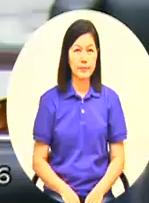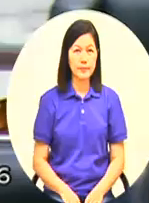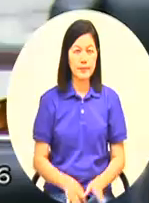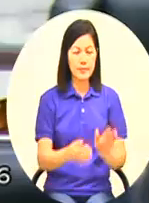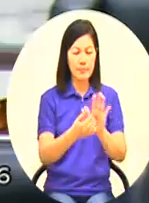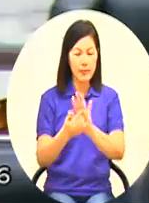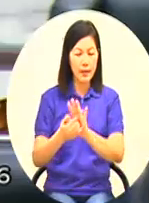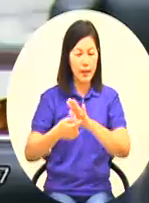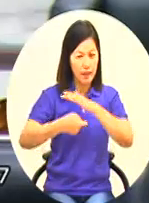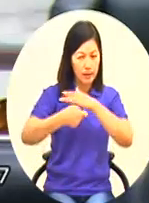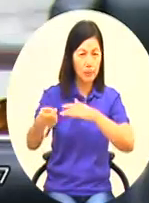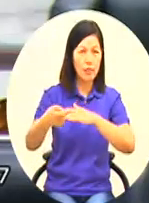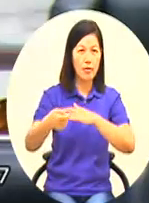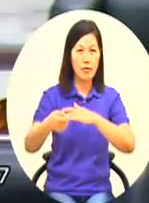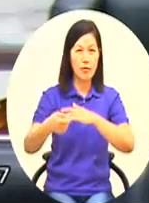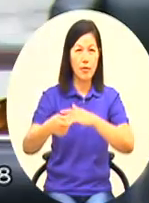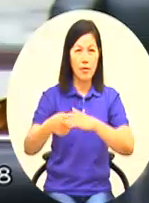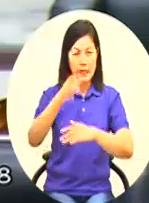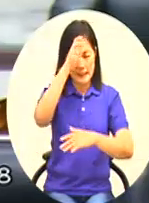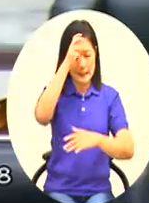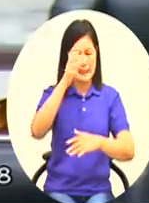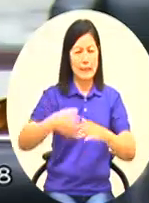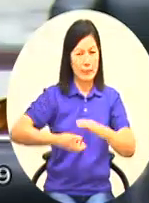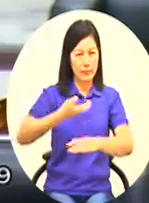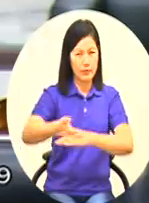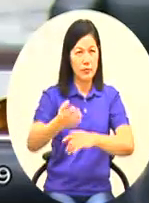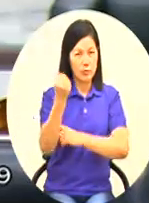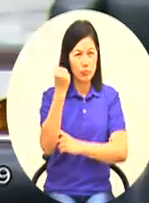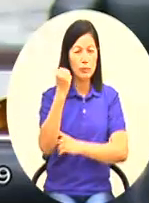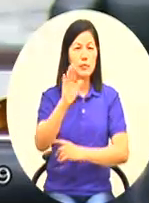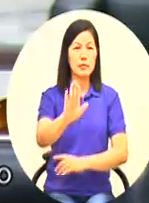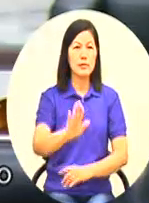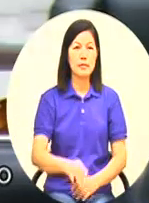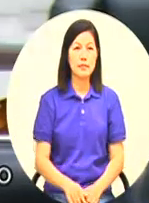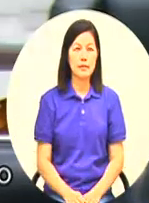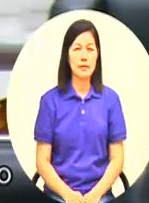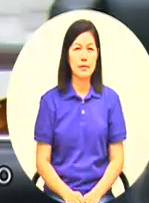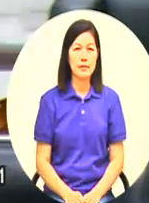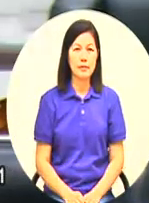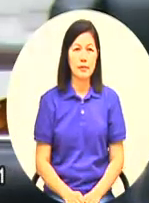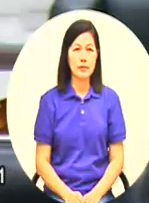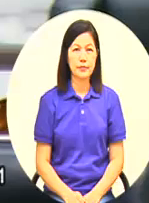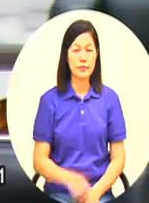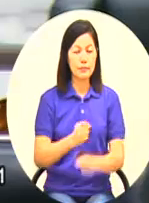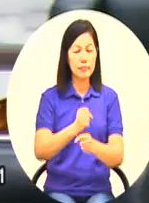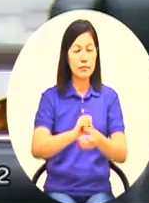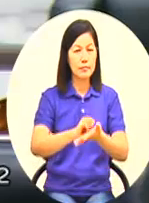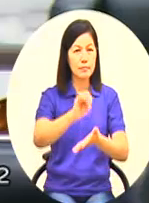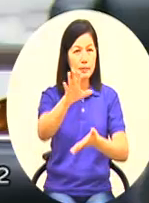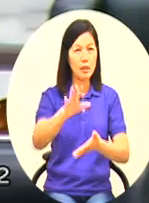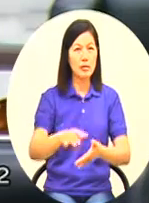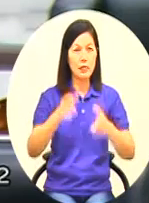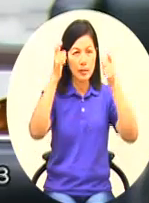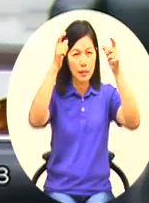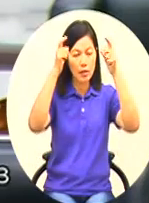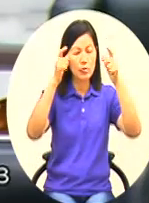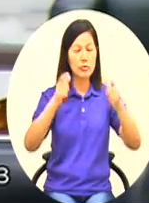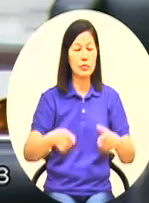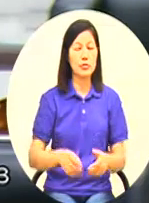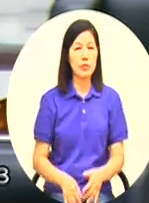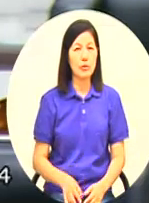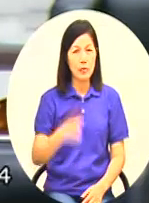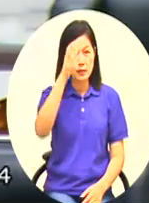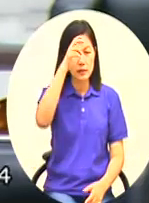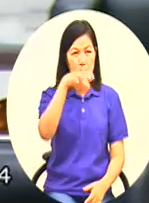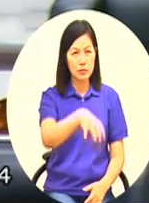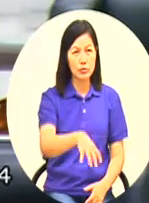窃盗，警方也非常的用心哦。从我们的业务报告里面有说到，高雄在警政署公